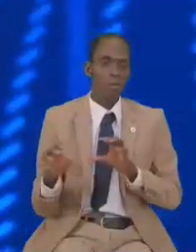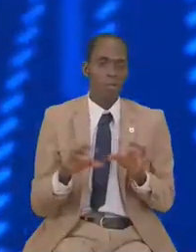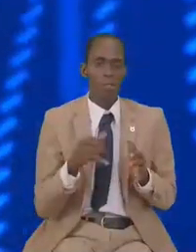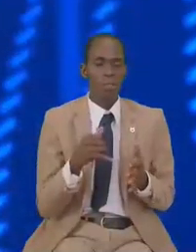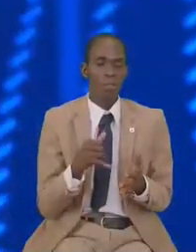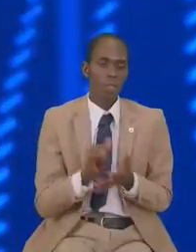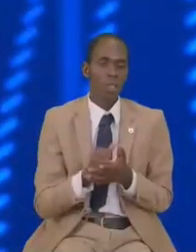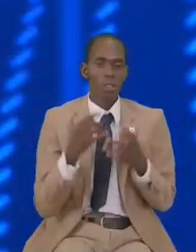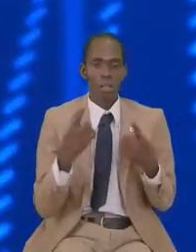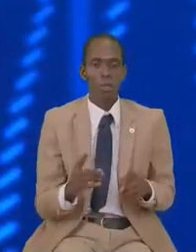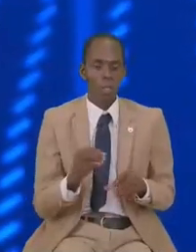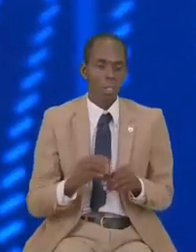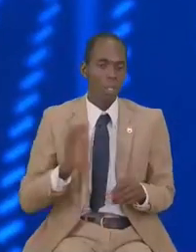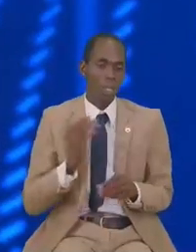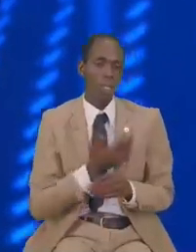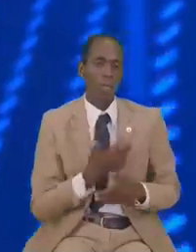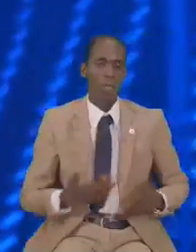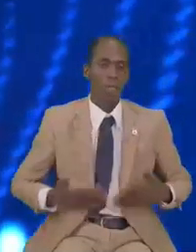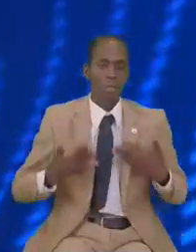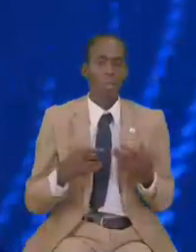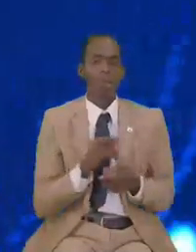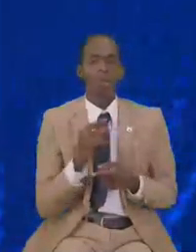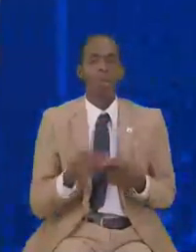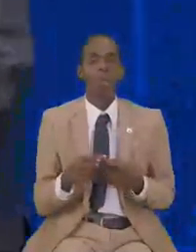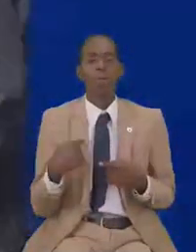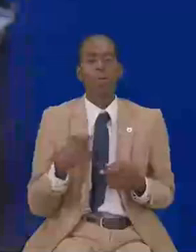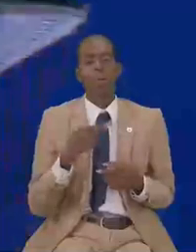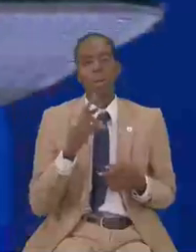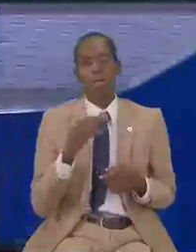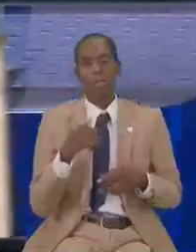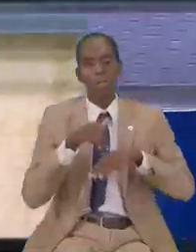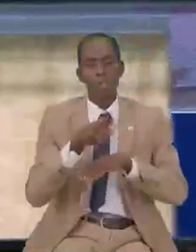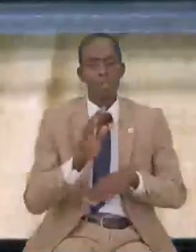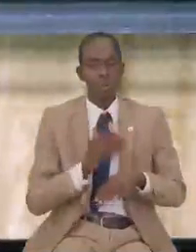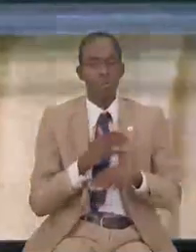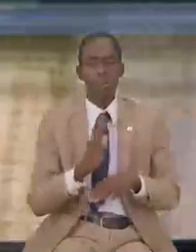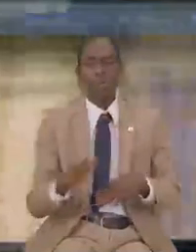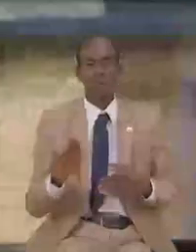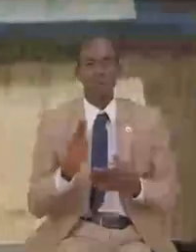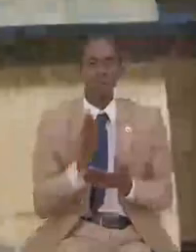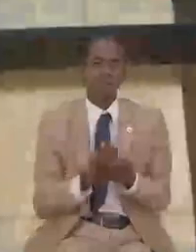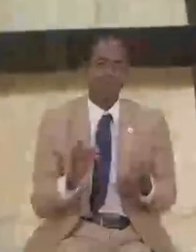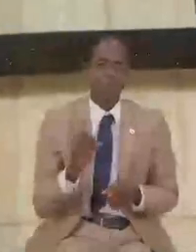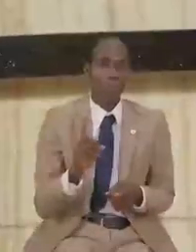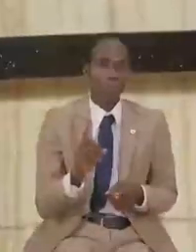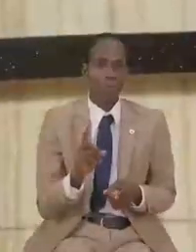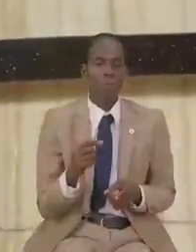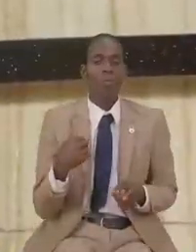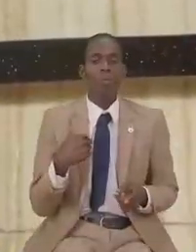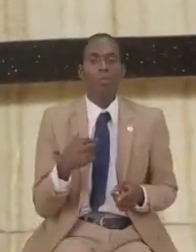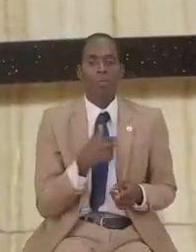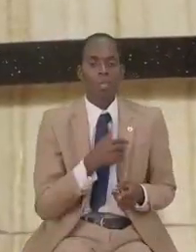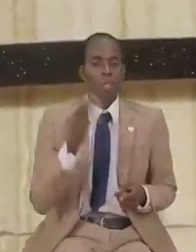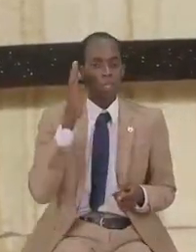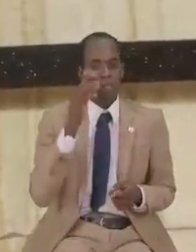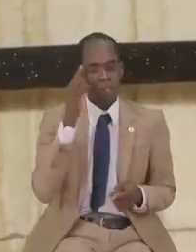Dans notre vie, lorsque nous envoyons nos enfants quelque part, nous devons penser